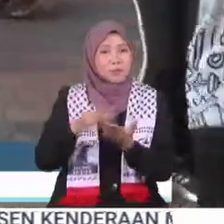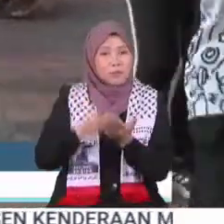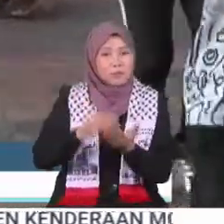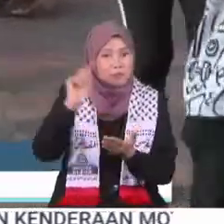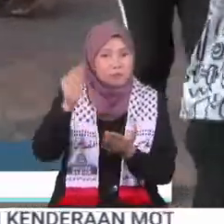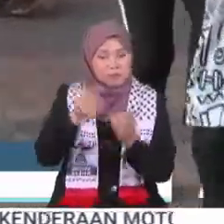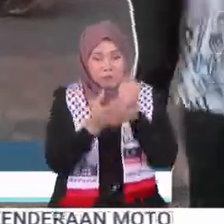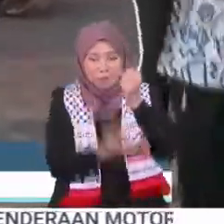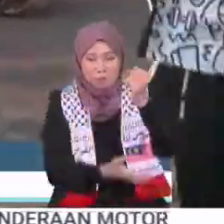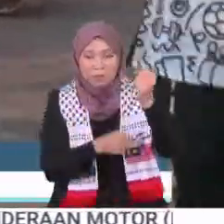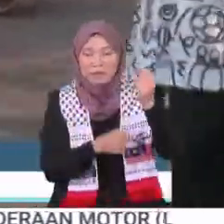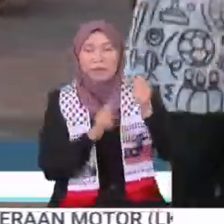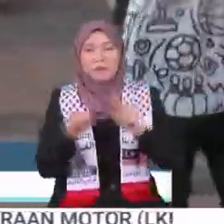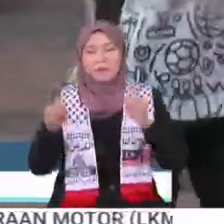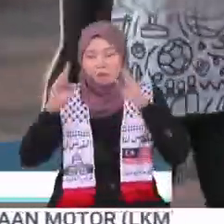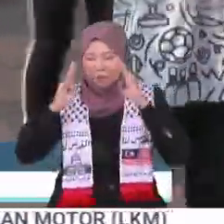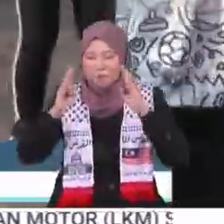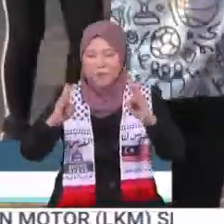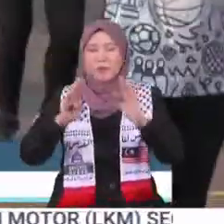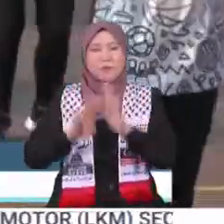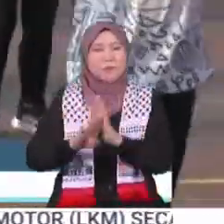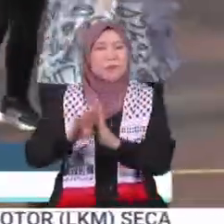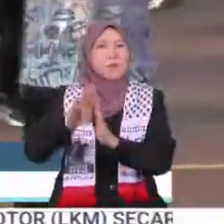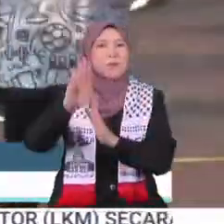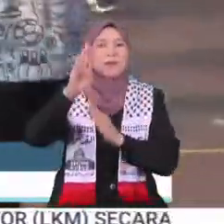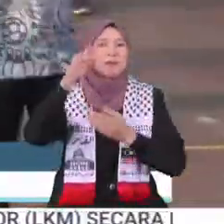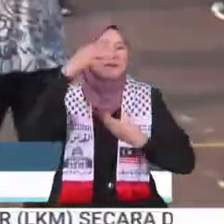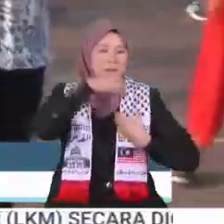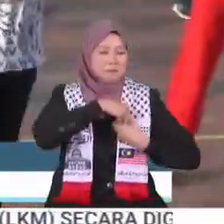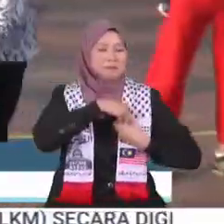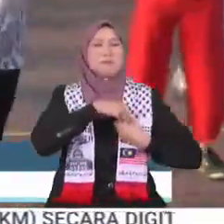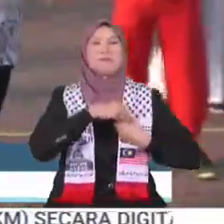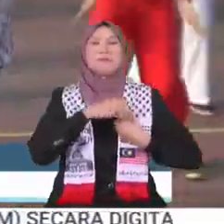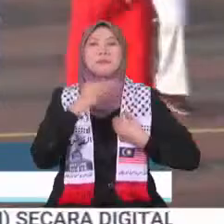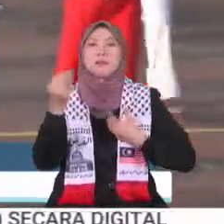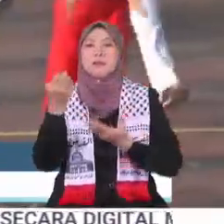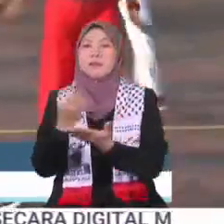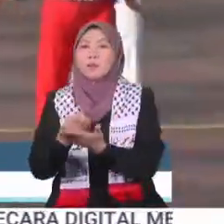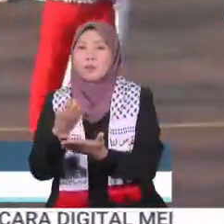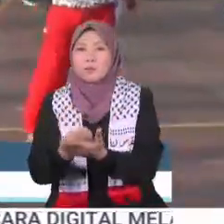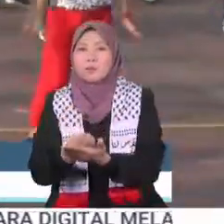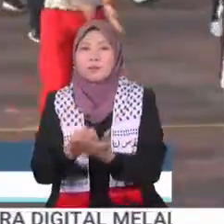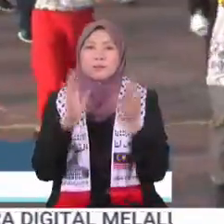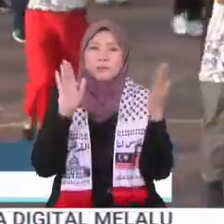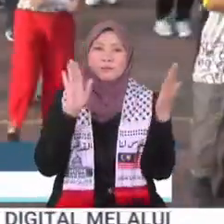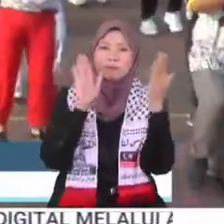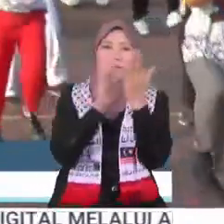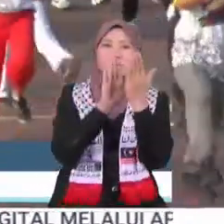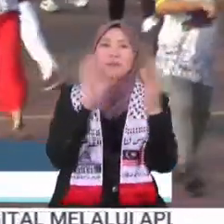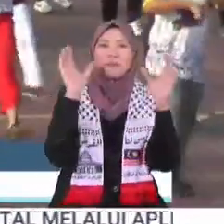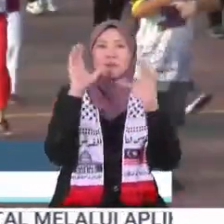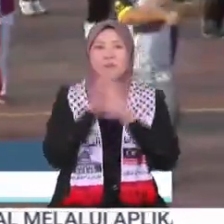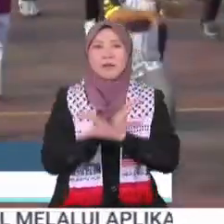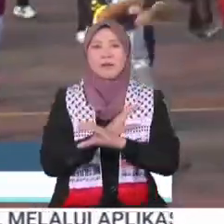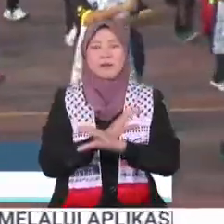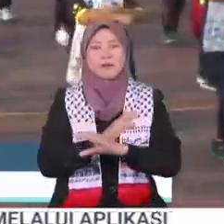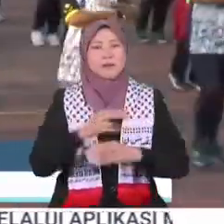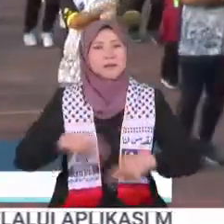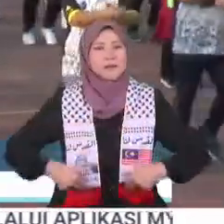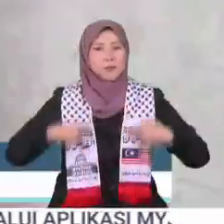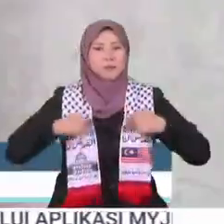tetapi fokus kepada pembangunan sosial dan ekonomi dalam mendepani cabaran taraf